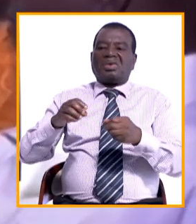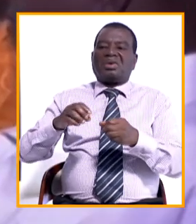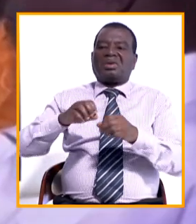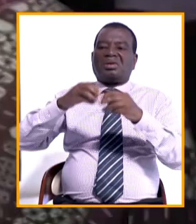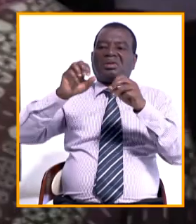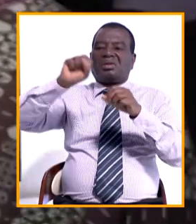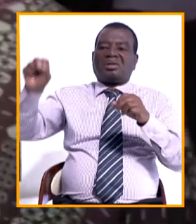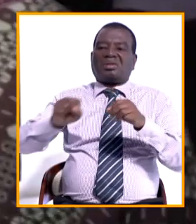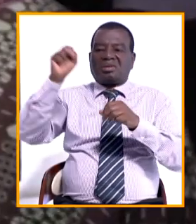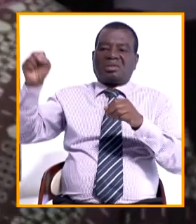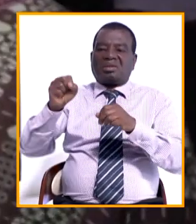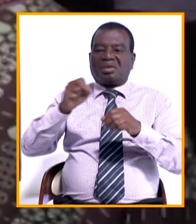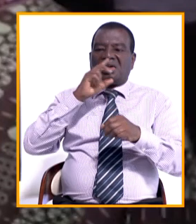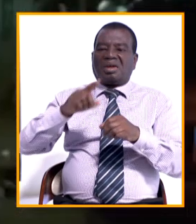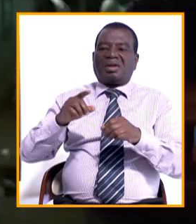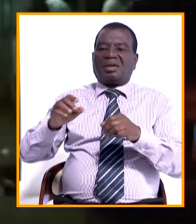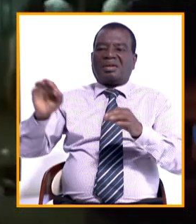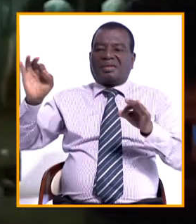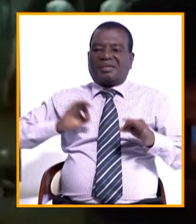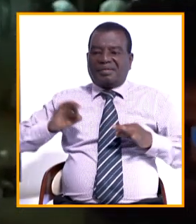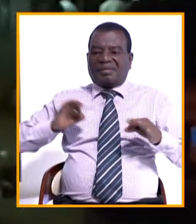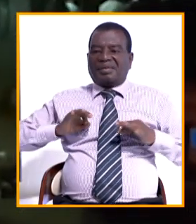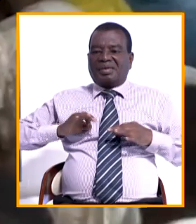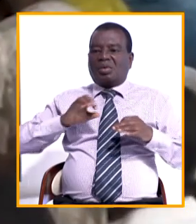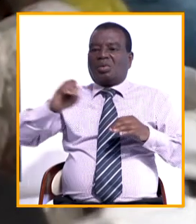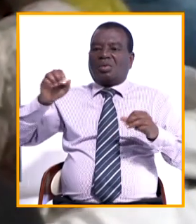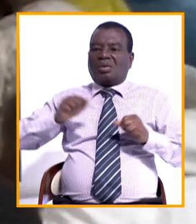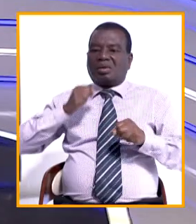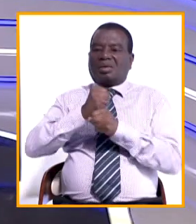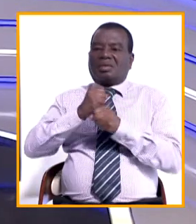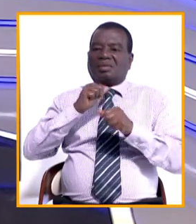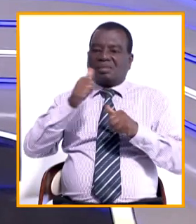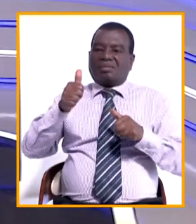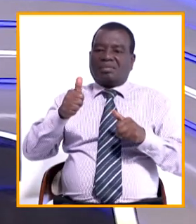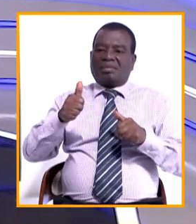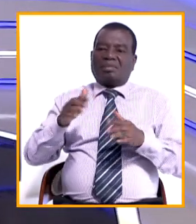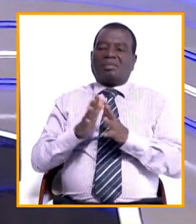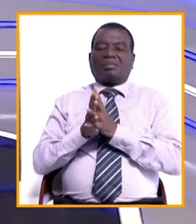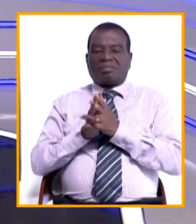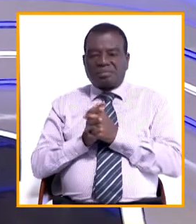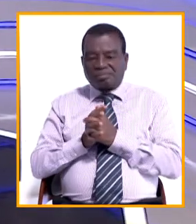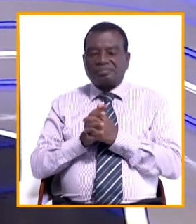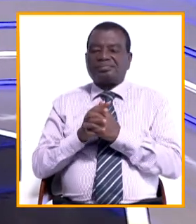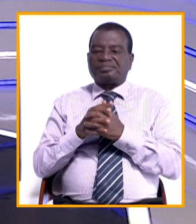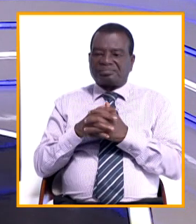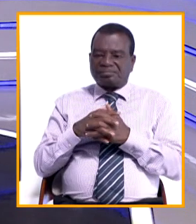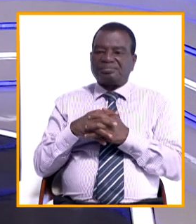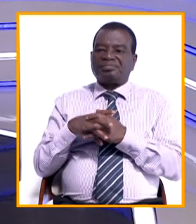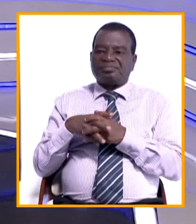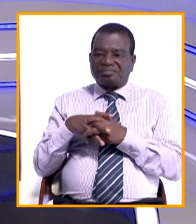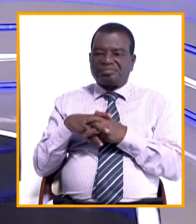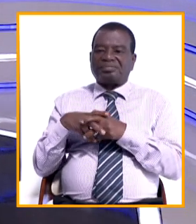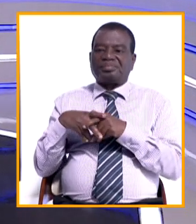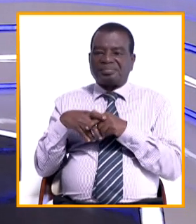octobre est décrété férié sur l'ensemble du territoire national. C'est un reportage de Khalil Diomandé,